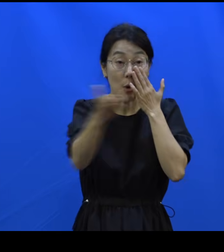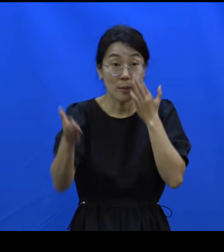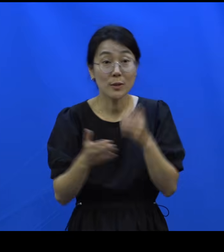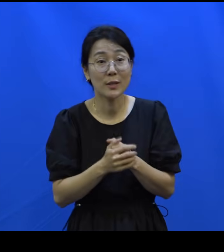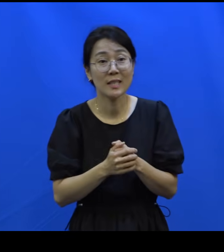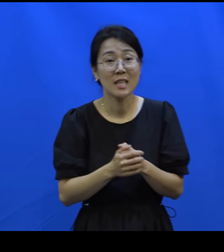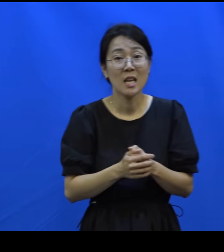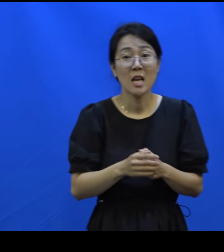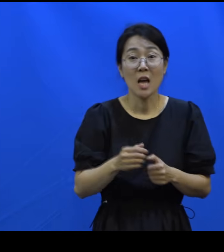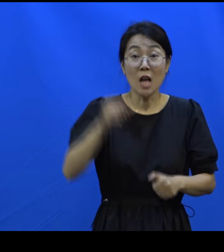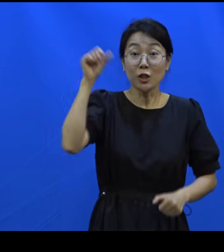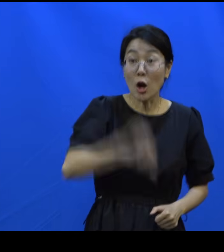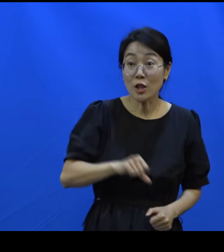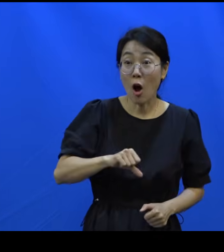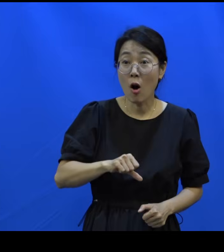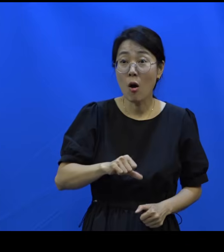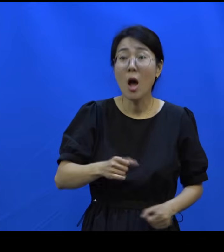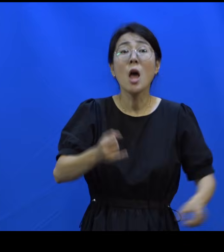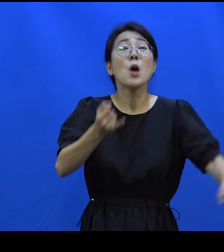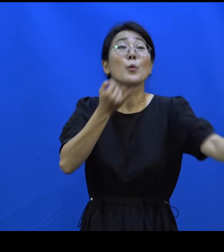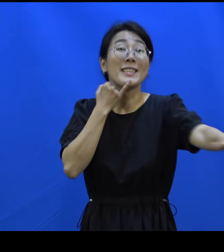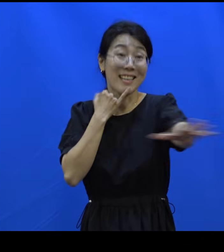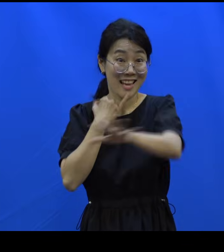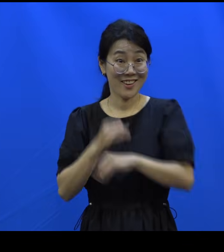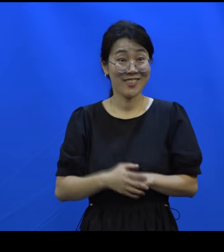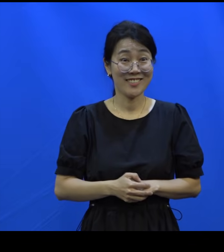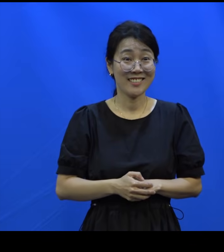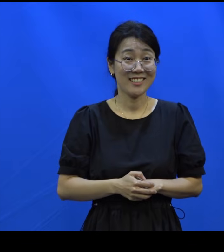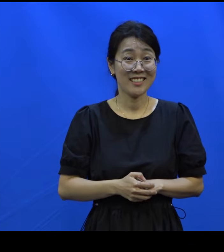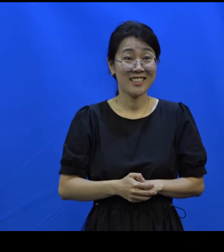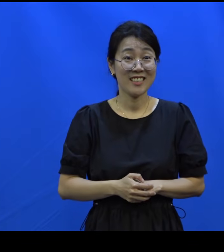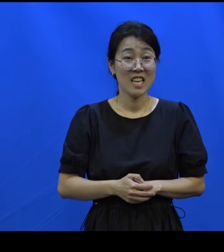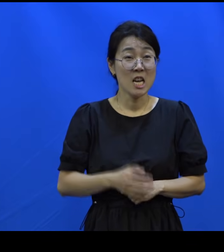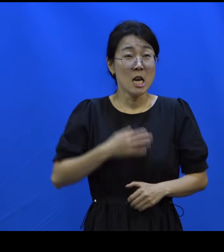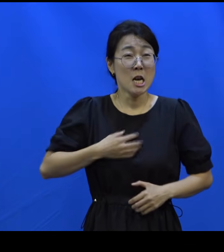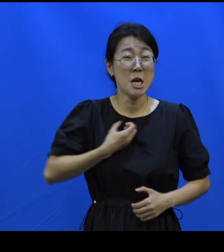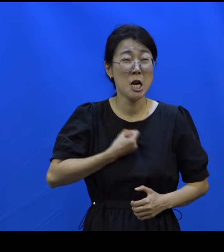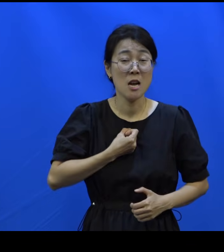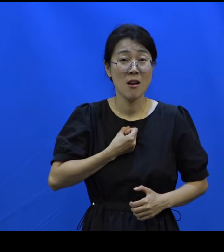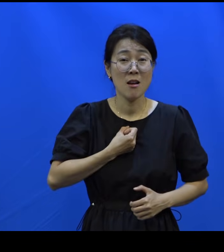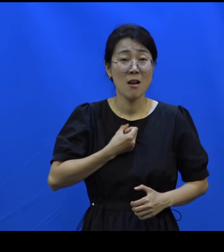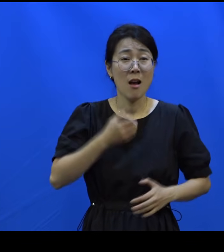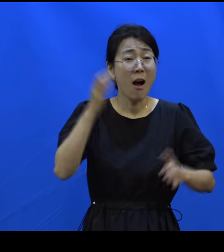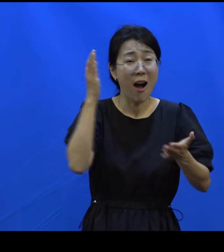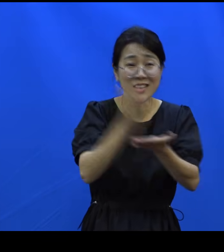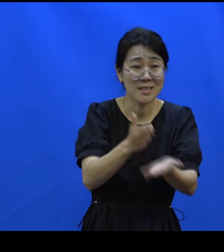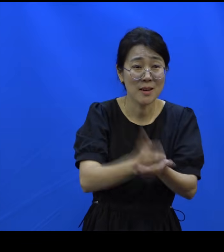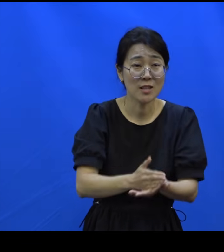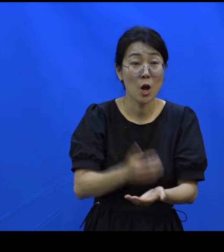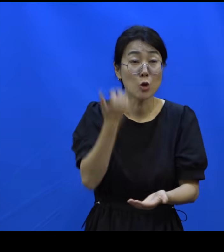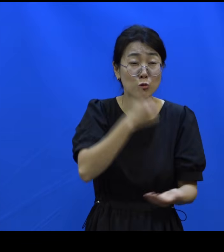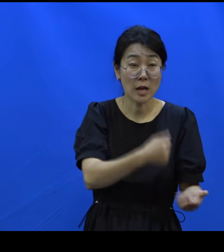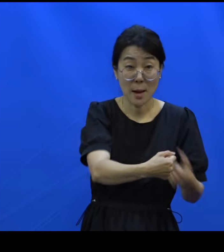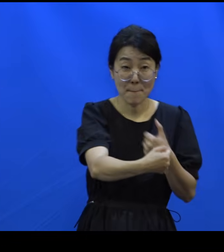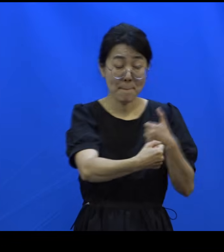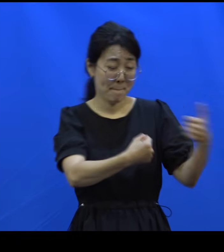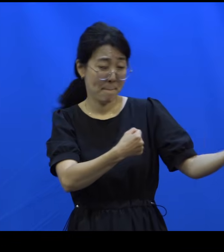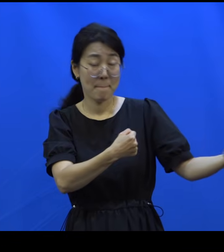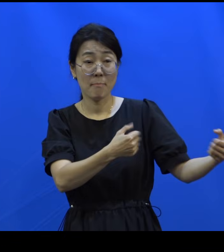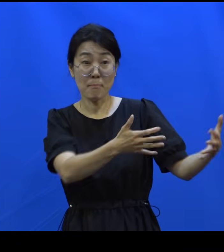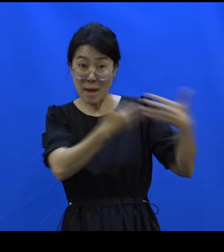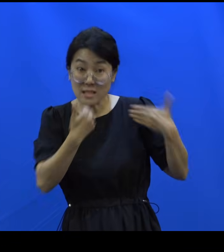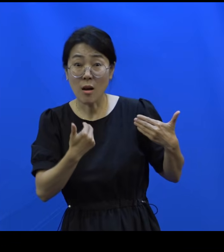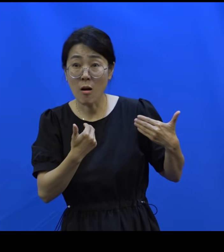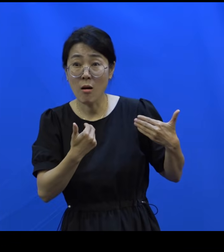저도 괜찮아요. 우리는 여기가 끝이 아니기 때문에 강자와 싸우지 않습니다. 누가 밀면 밀리는 삶을 살아도 괜찮아요. 내